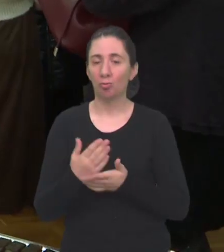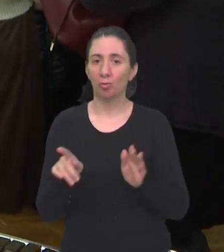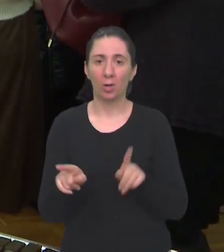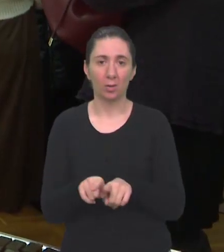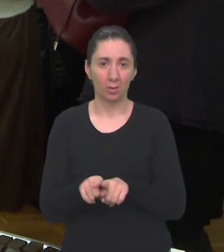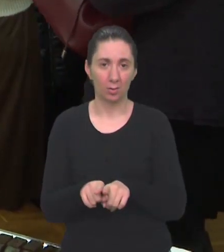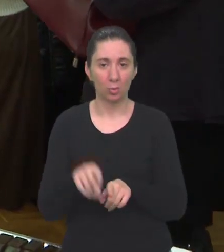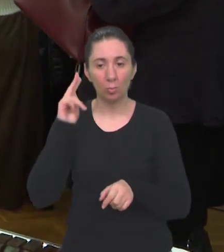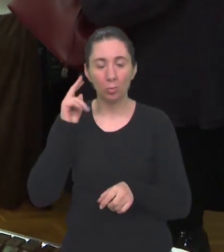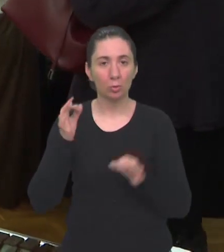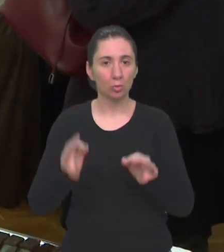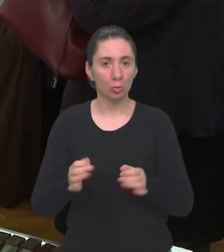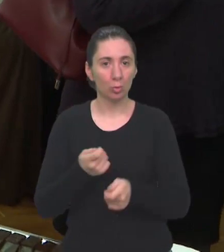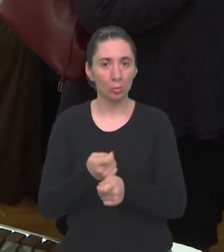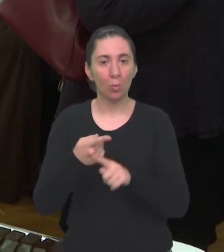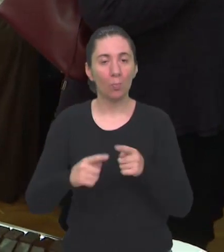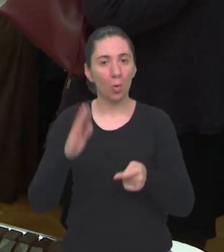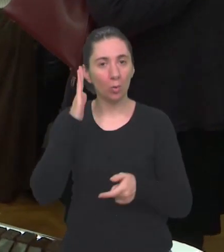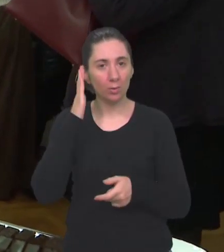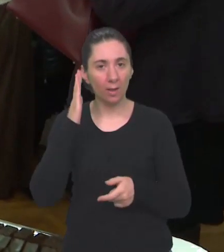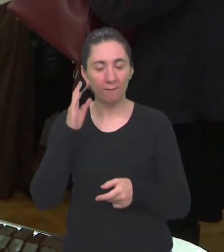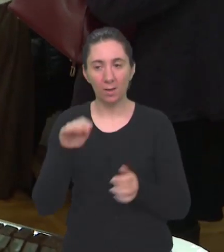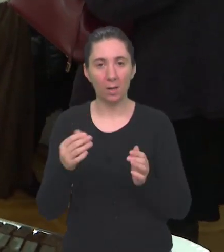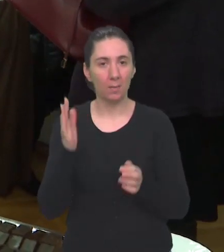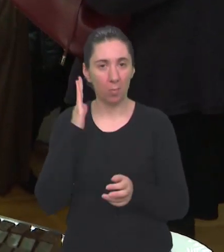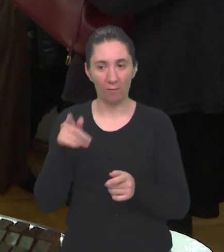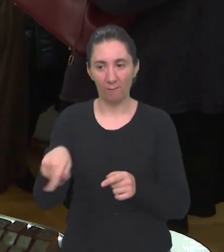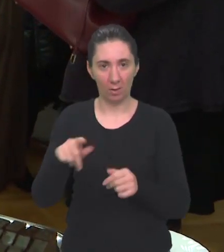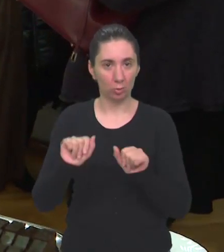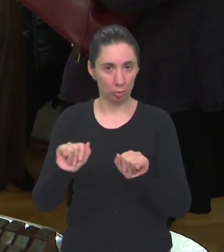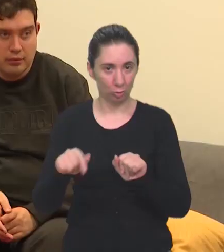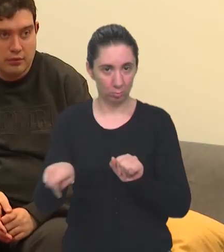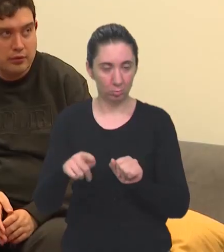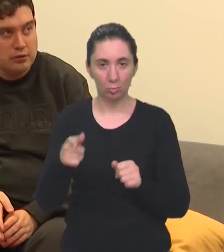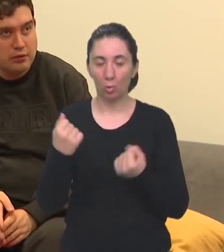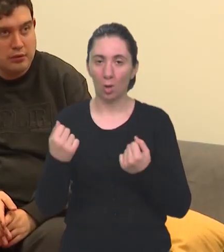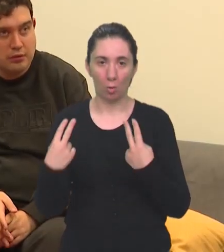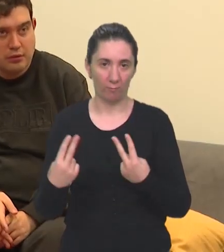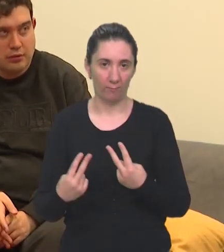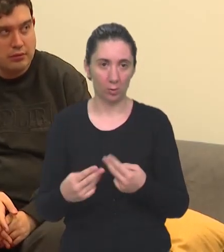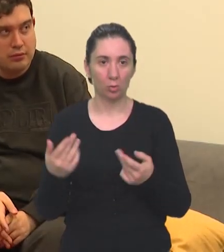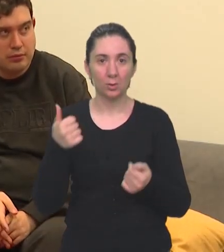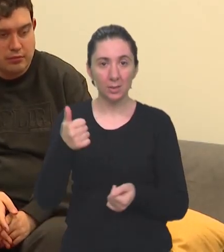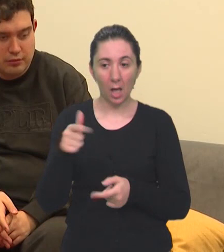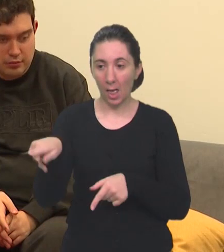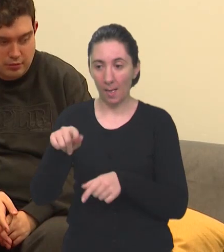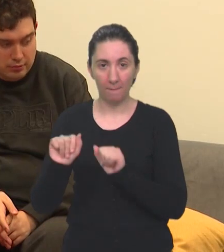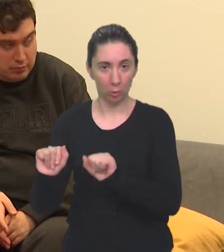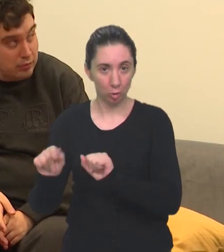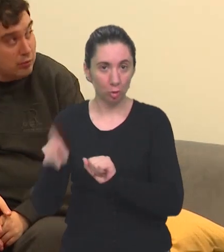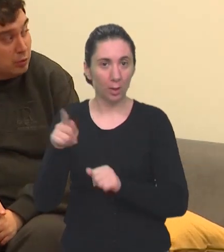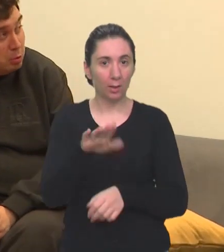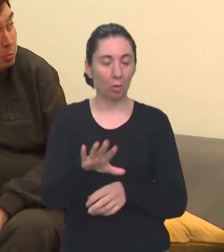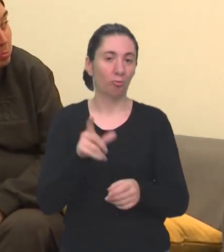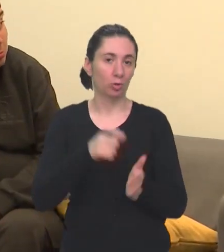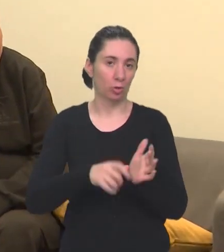isti, omogućiti socijalnu uslugu poludnevnog boravka štićenicima u njihovoj zajednici jer je to jako važno, kako za same štićenike, tako i